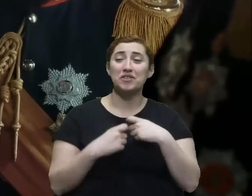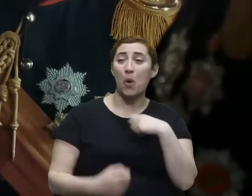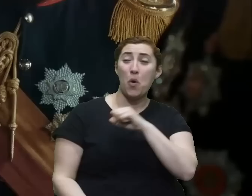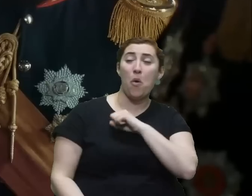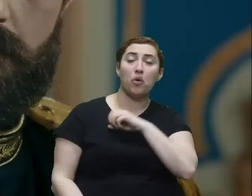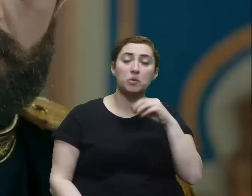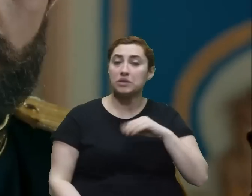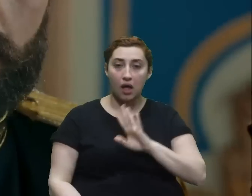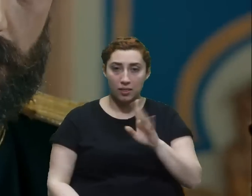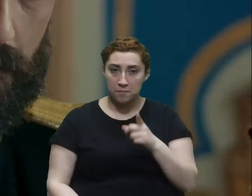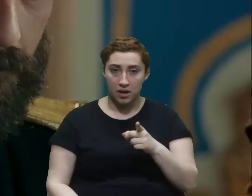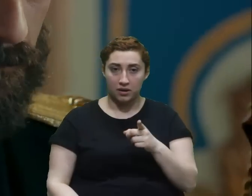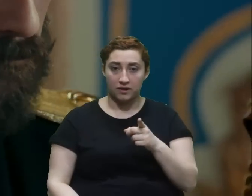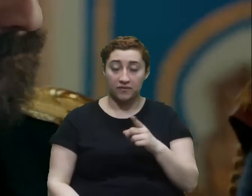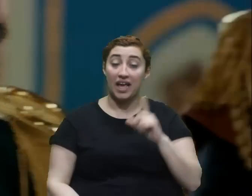çekiniriz.